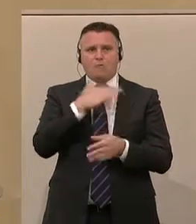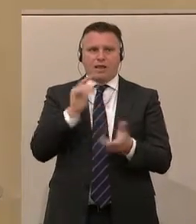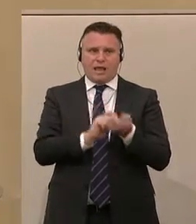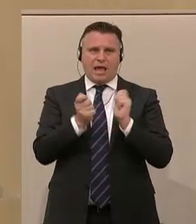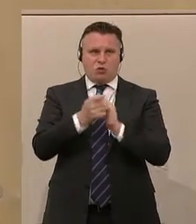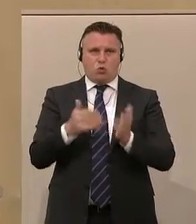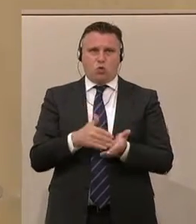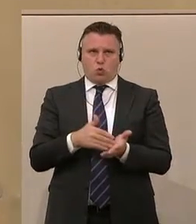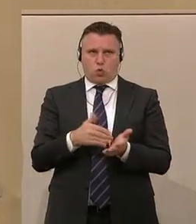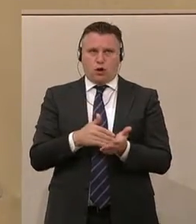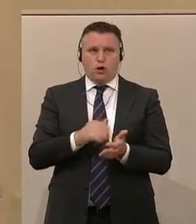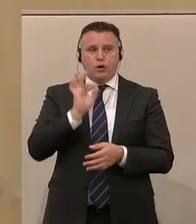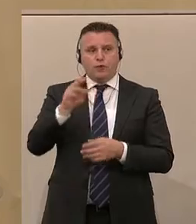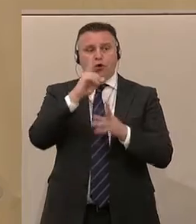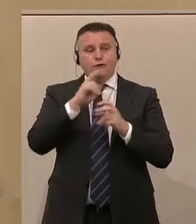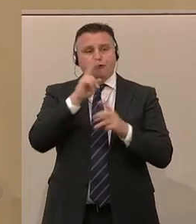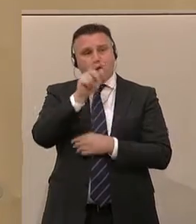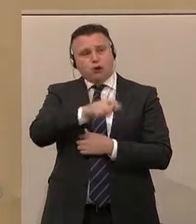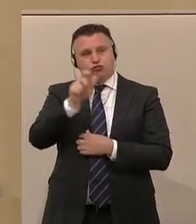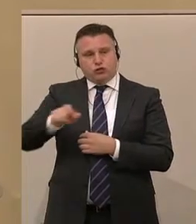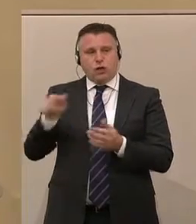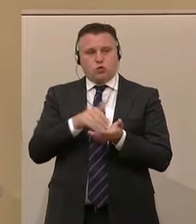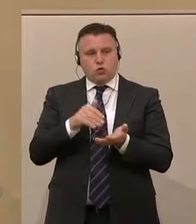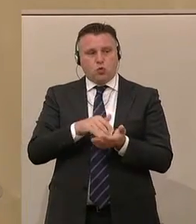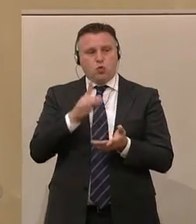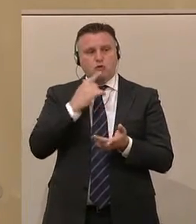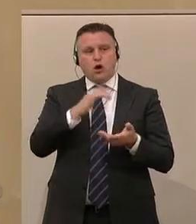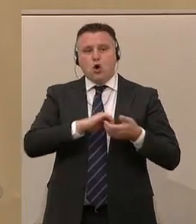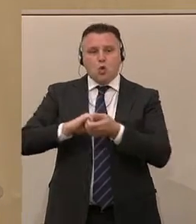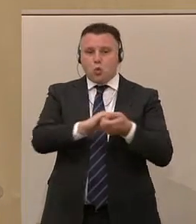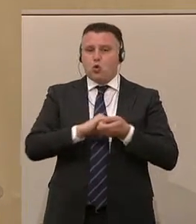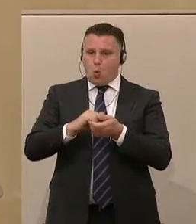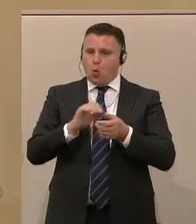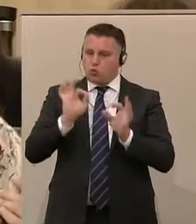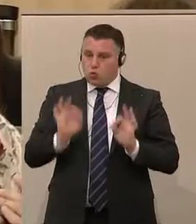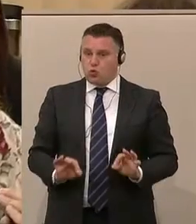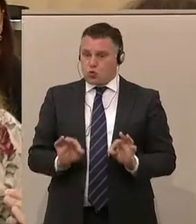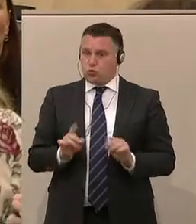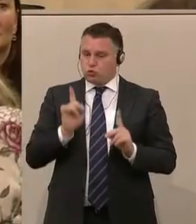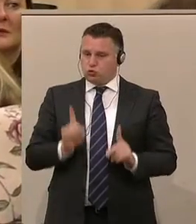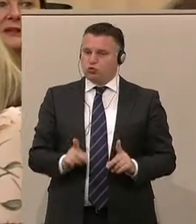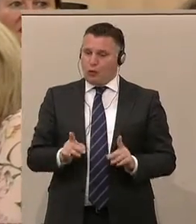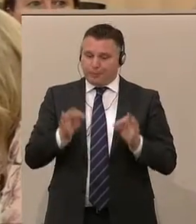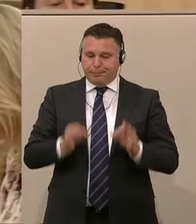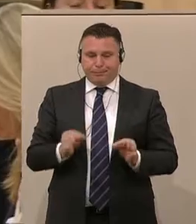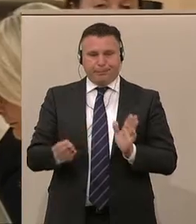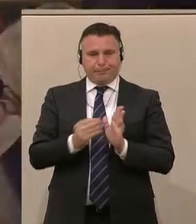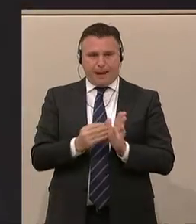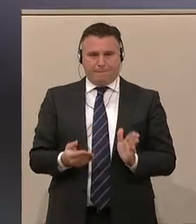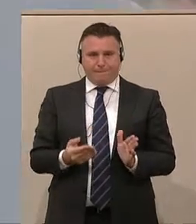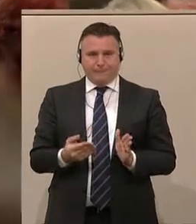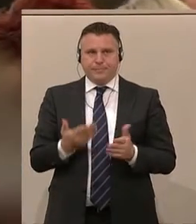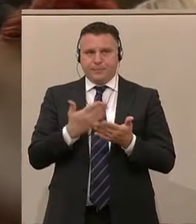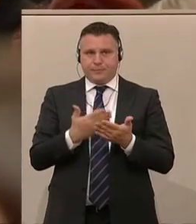weil es sollte ja im Sinne der Forscherinnen und Forscher sein, dass es unionsrechtlich auch hält. Weil man stelle sich vor, man ist in